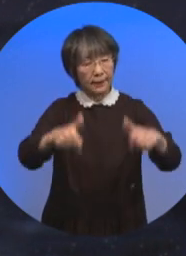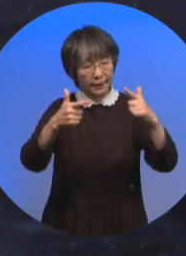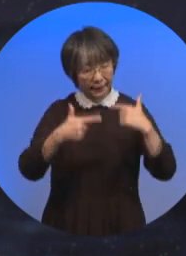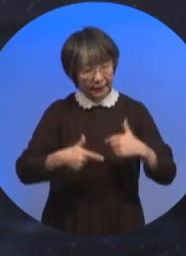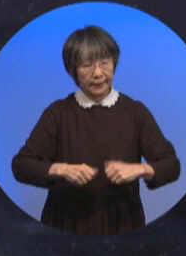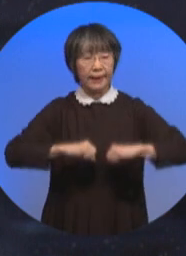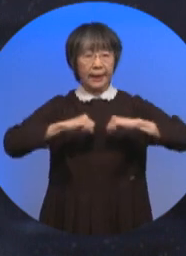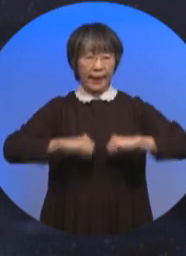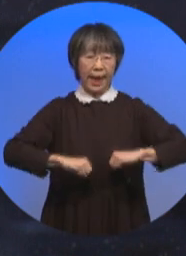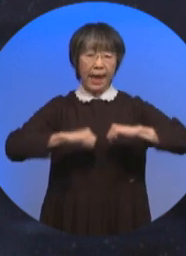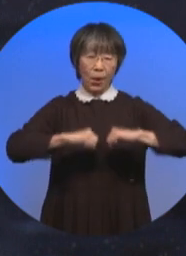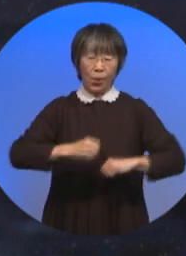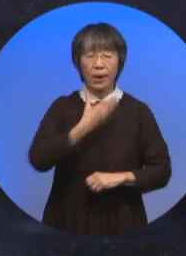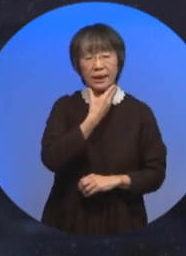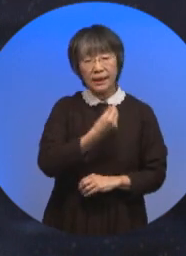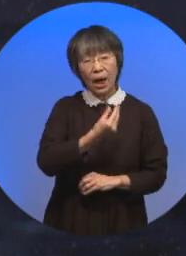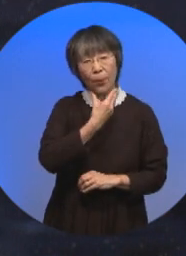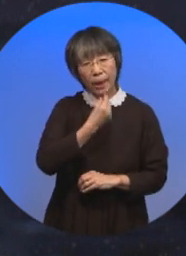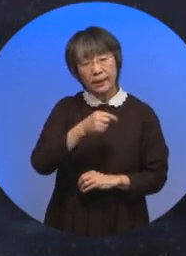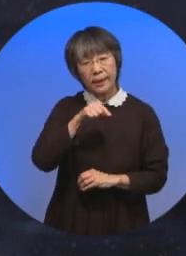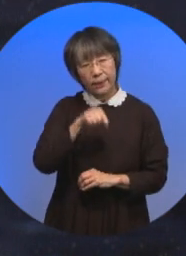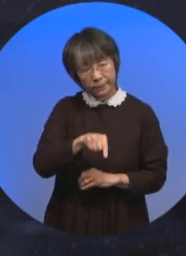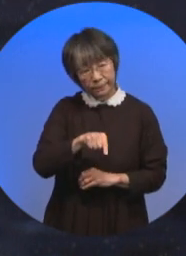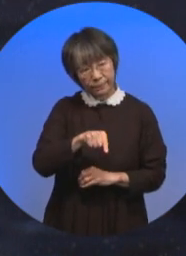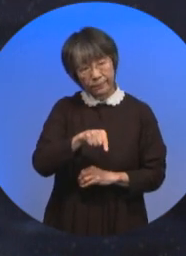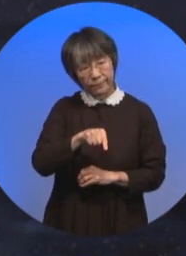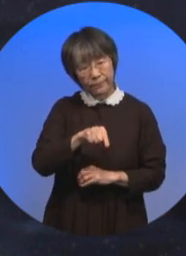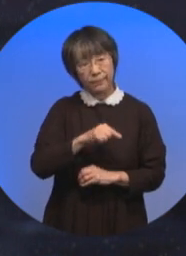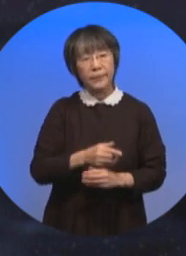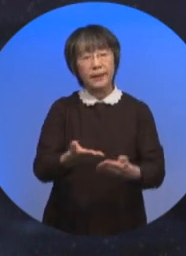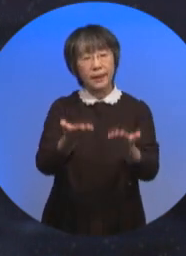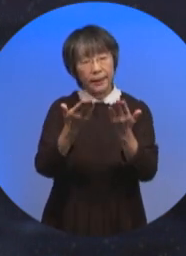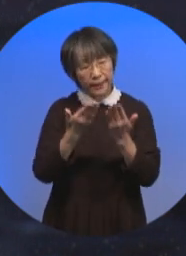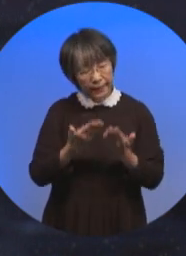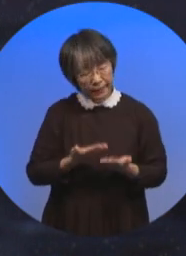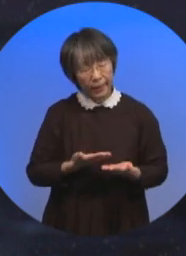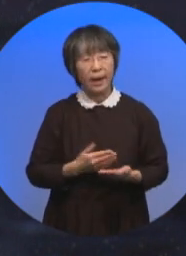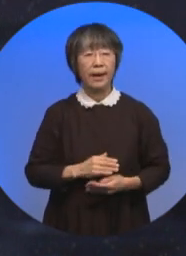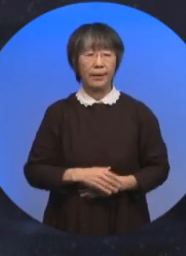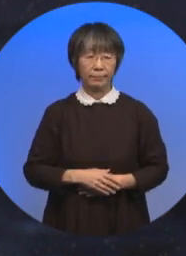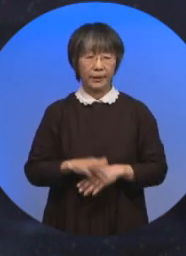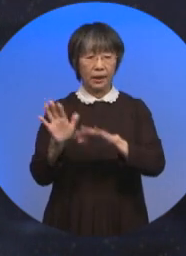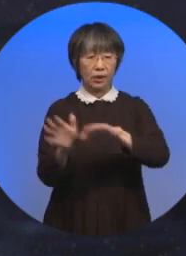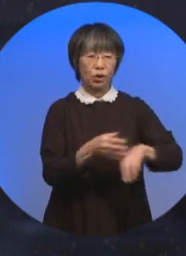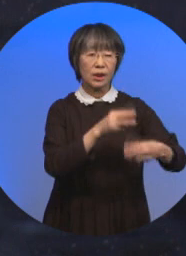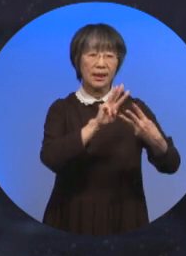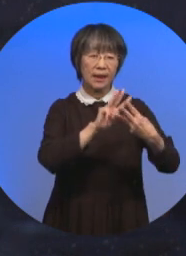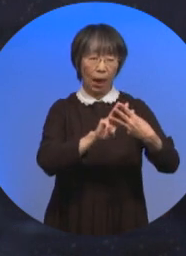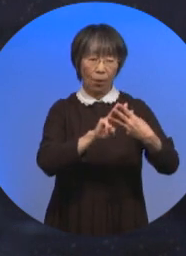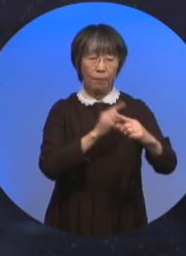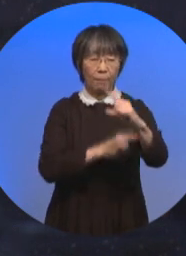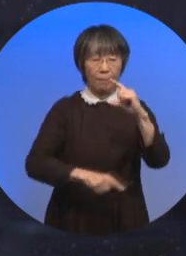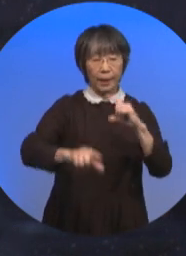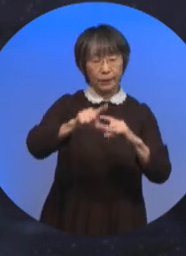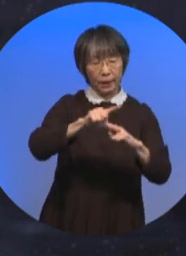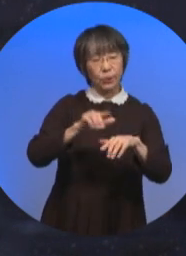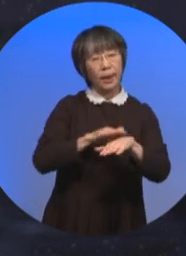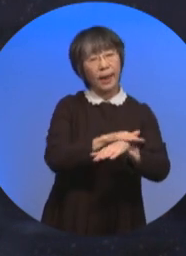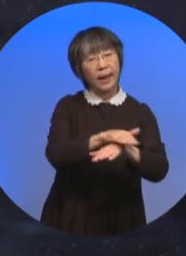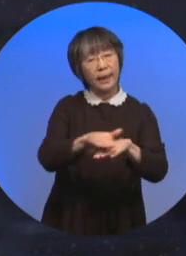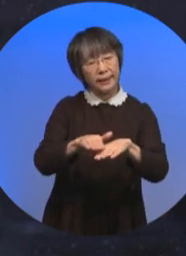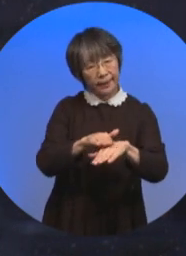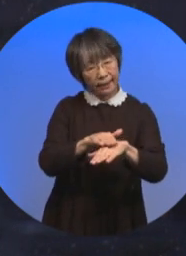康そして幸せの節目にしていただければ、そして吹田をますます愛していただい